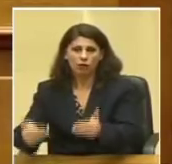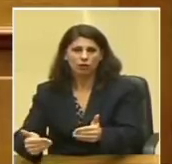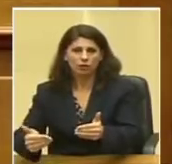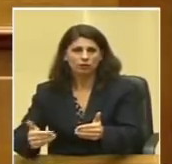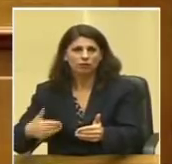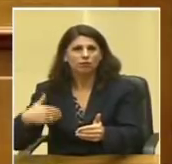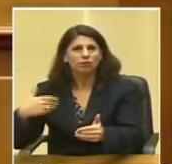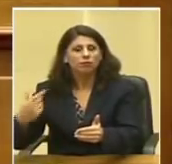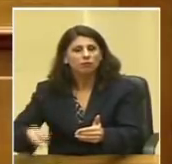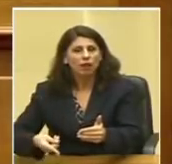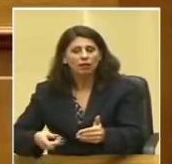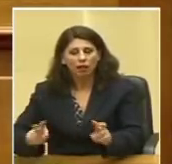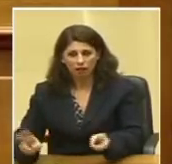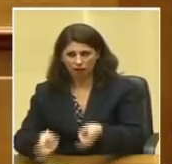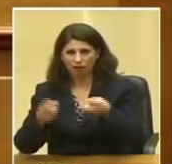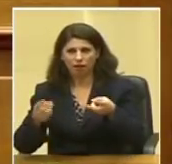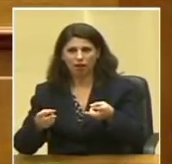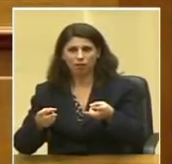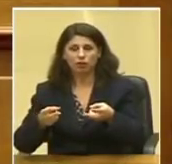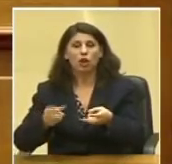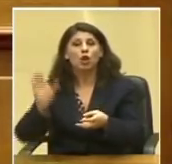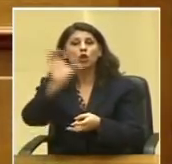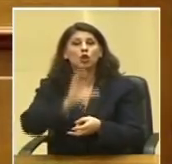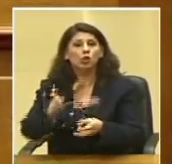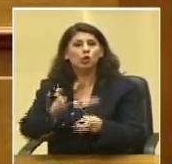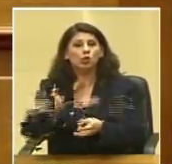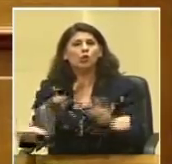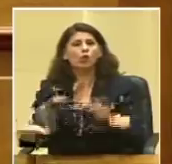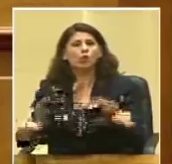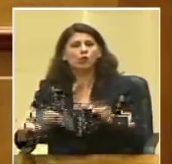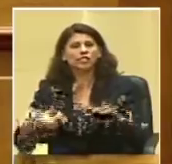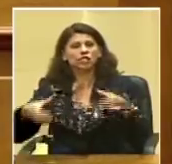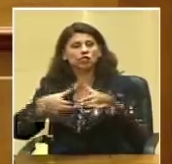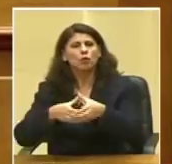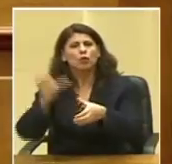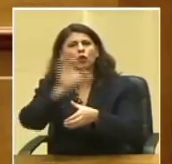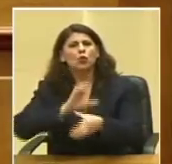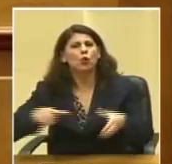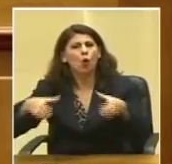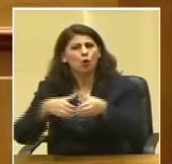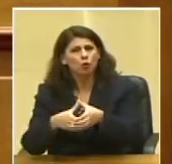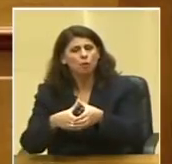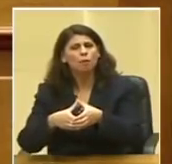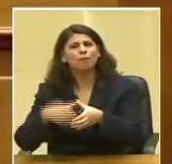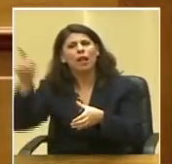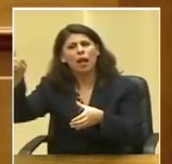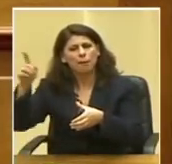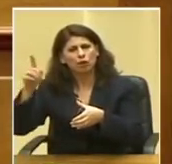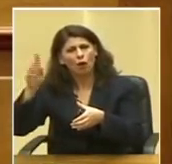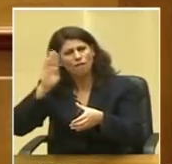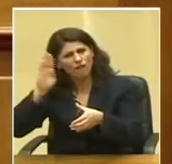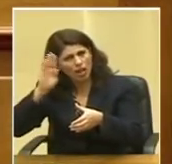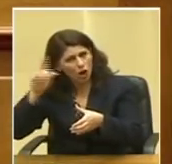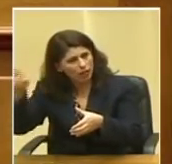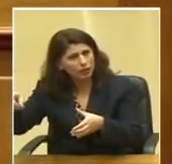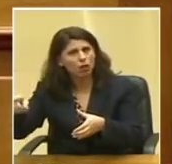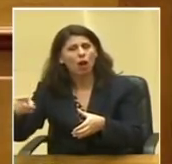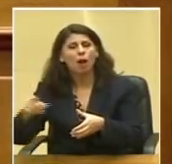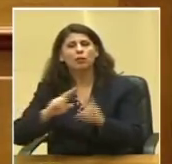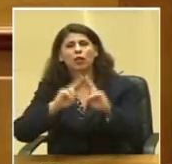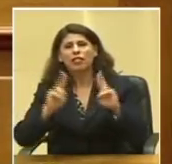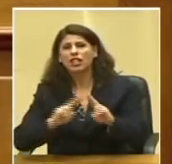της κυβέρνησης από το Euro Working Group, από το Euro Group, από το Βερολίνο, από το Δέλτα